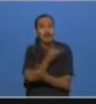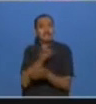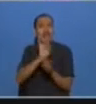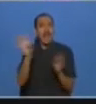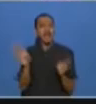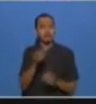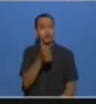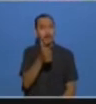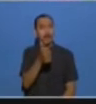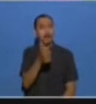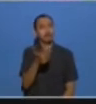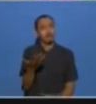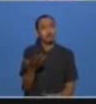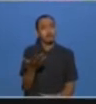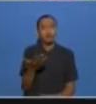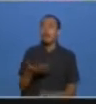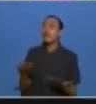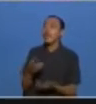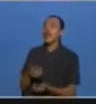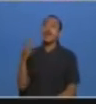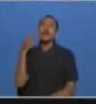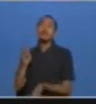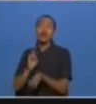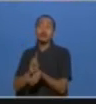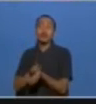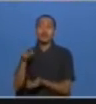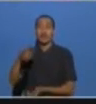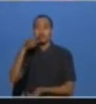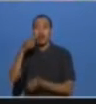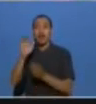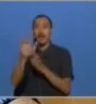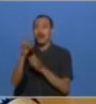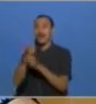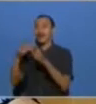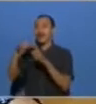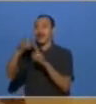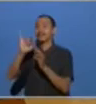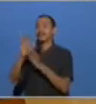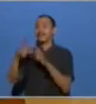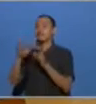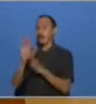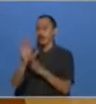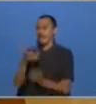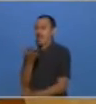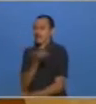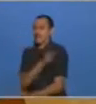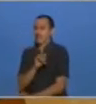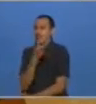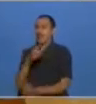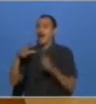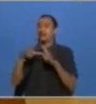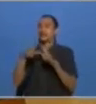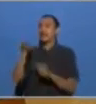kasih. Berarti langsung dijawab sama Bu Dokter nih. Bu Dokter, ini Pak Ngatiman di Sleman sudah vaksin pertama AstraZeneca. Ini vaksin kedua